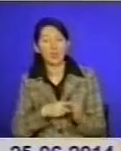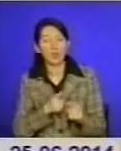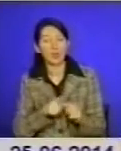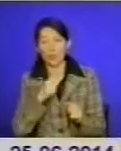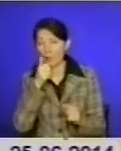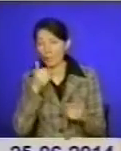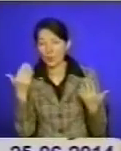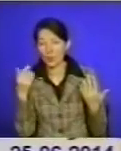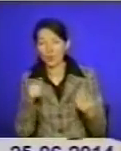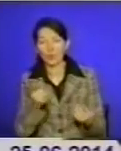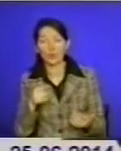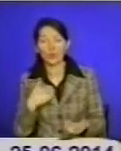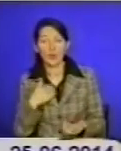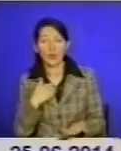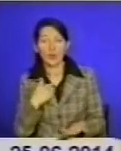ми